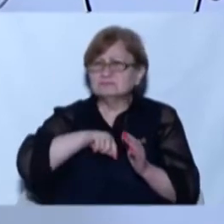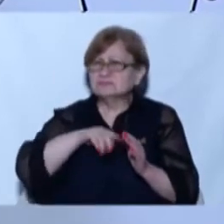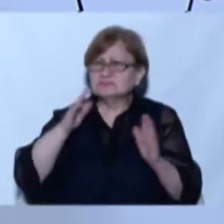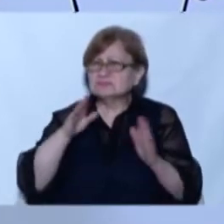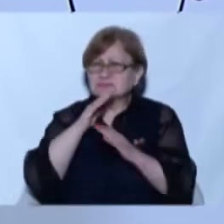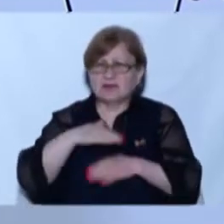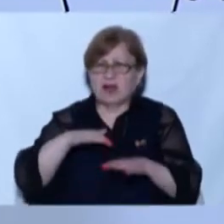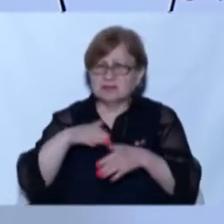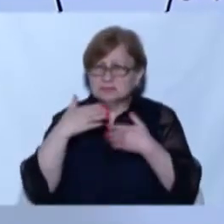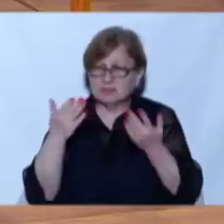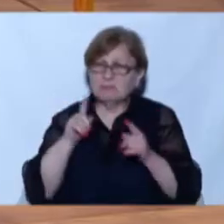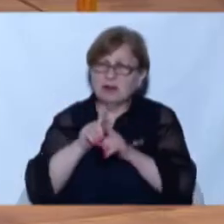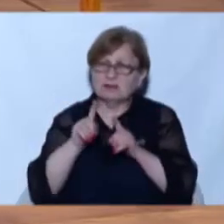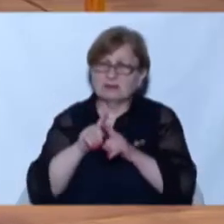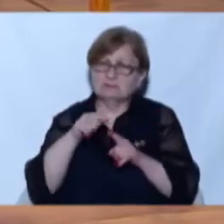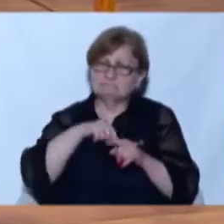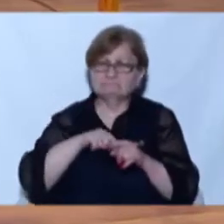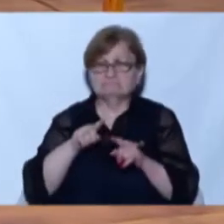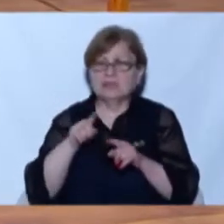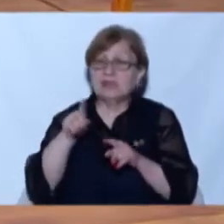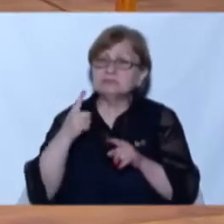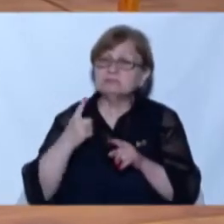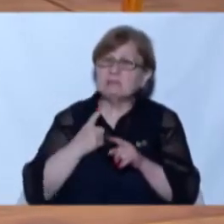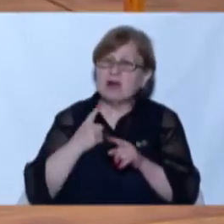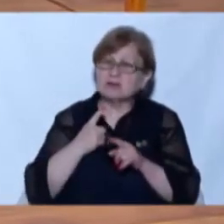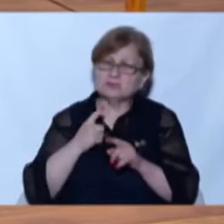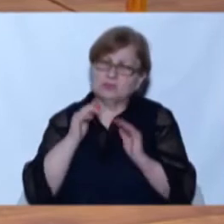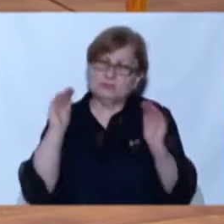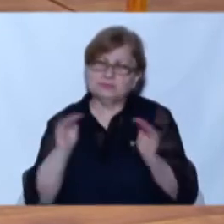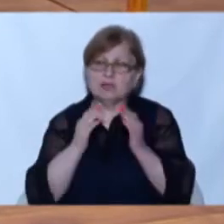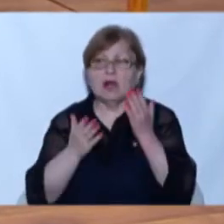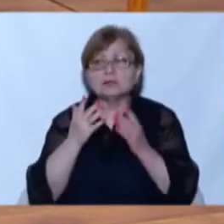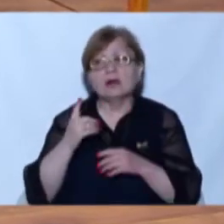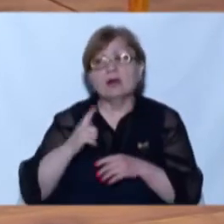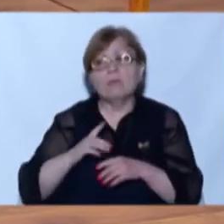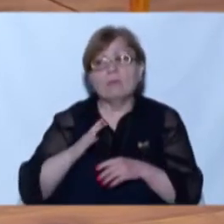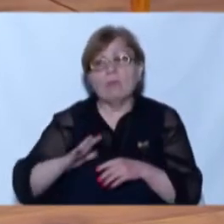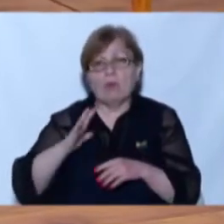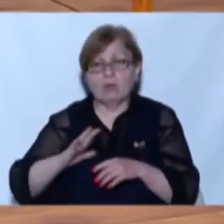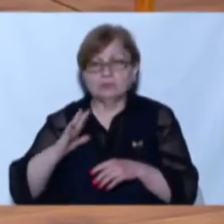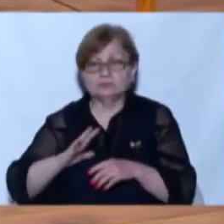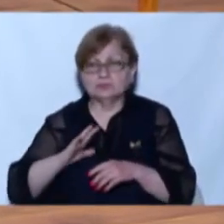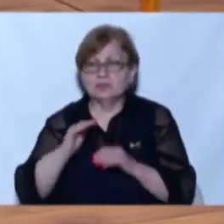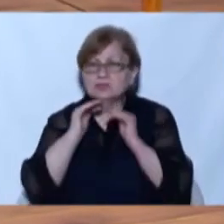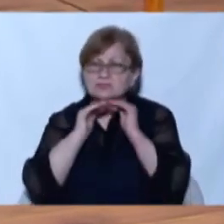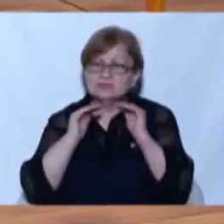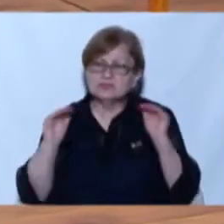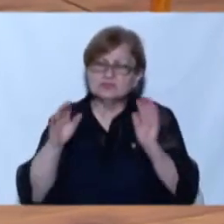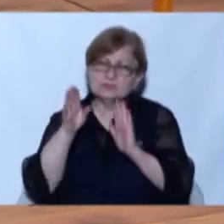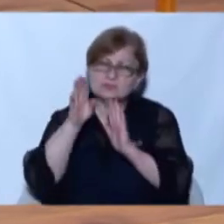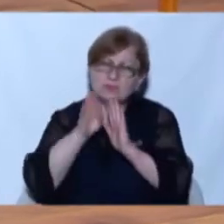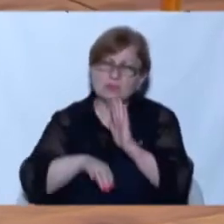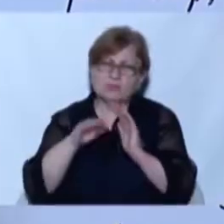გულში მაინც მღერის. ეს სიმღერა სიმარტოვის სიმღერა ანდა მოლოდინის. სიჩუმეზე უფრო ჩუმია და იმედზე